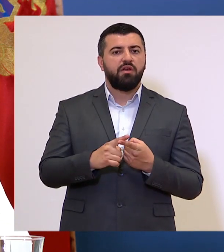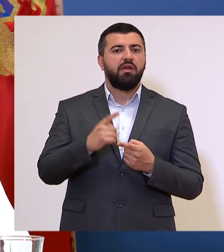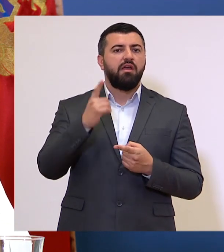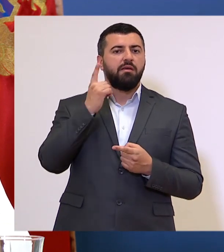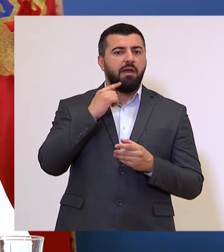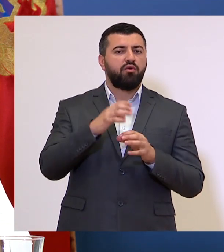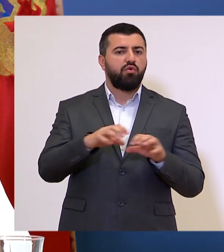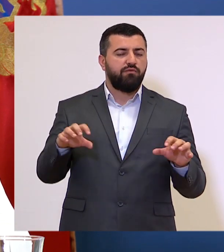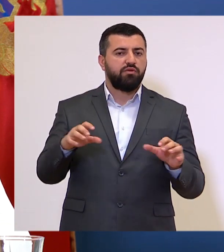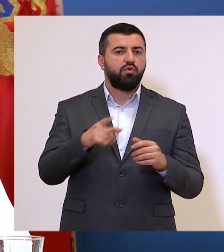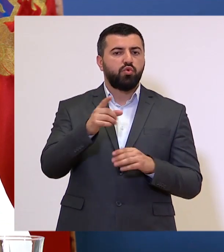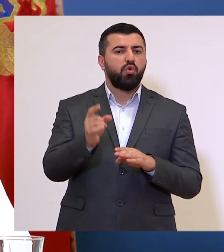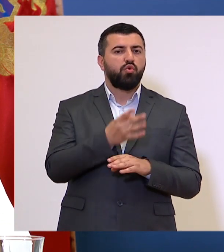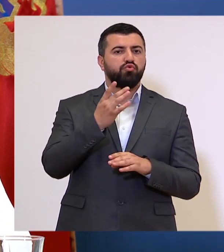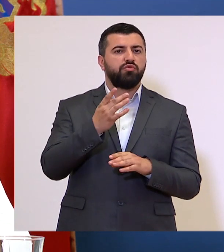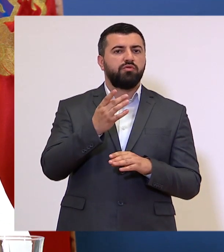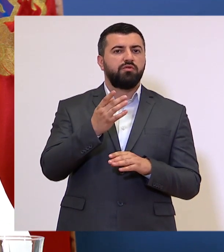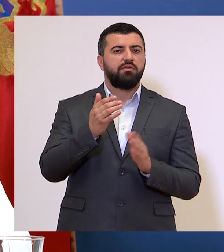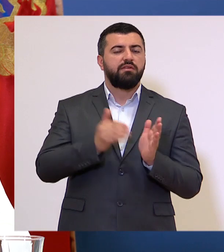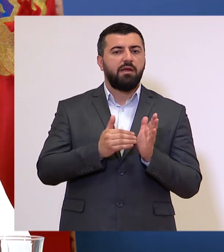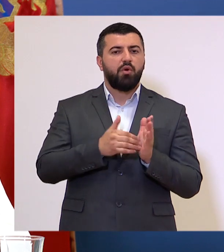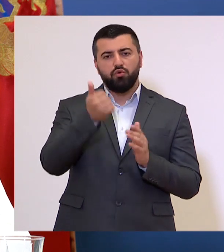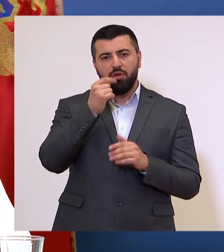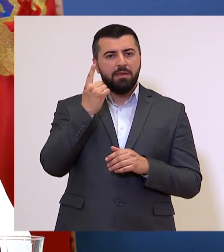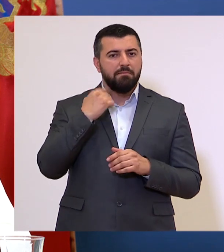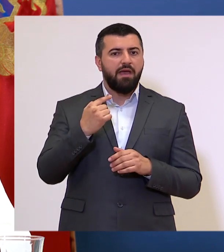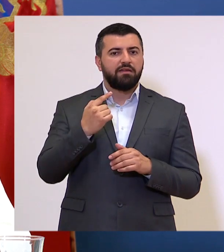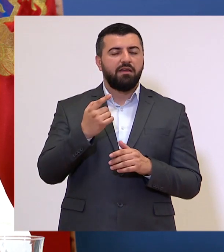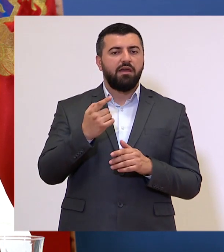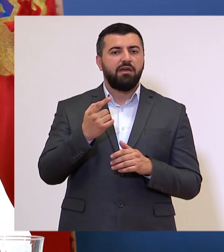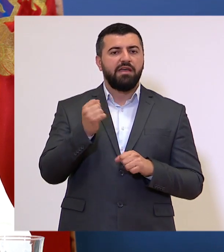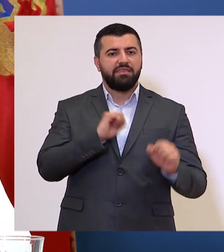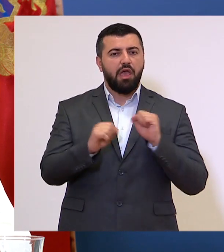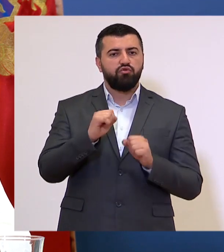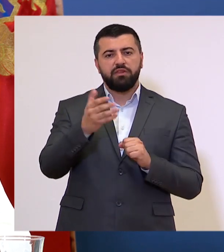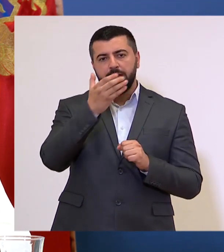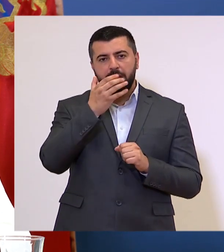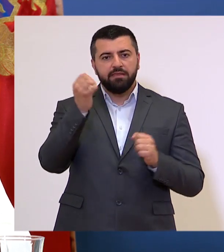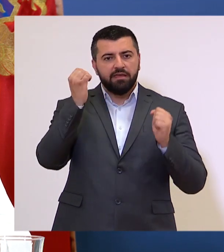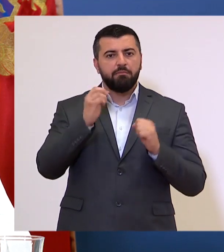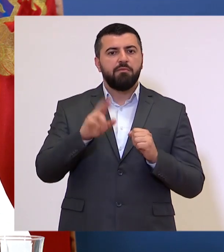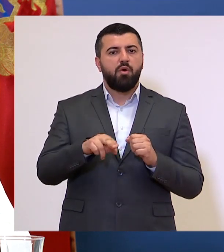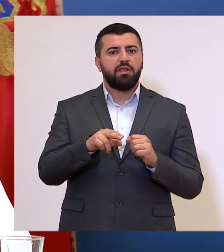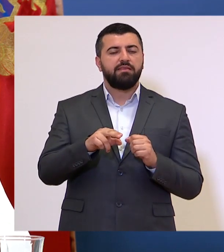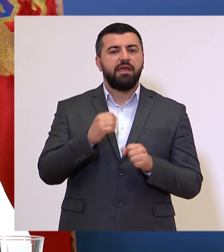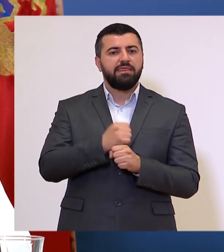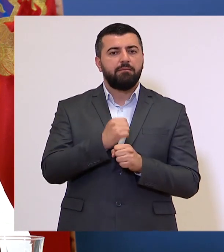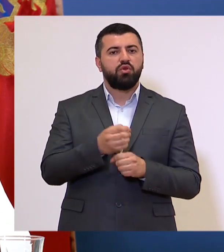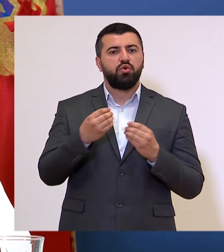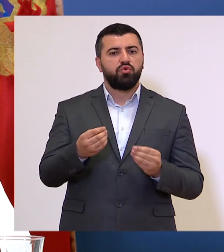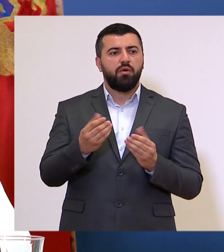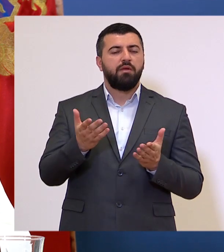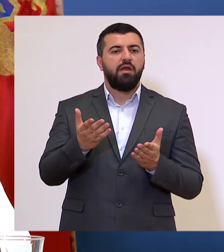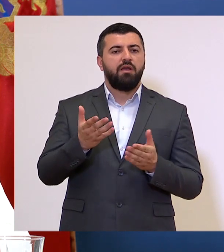majka. U tom slučaju podoj treba obezbijediti tako što će majka nositi sredstvo zaštite, to je masku i kapu. Moraće da se napravi dobra